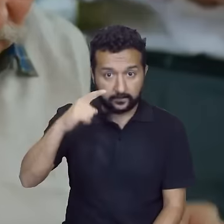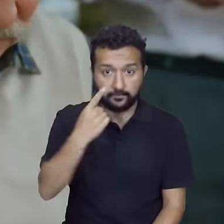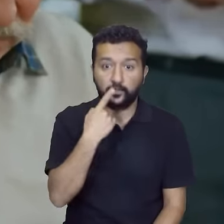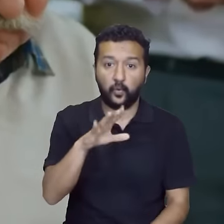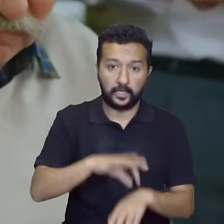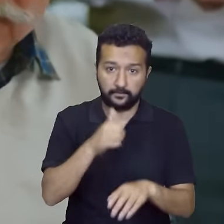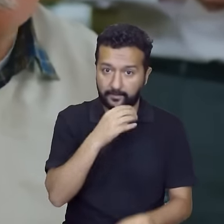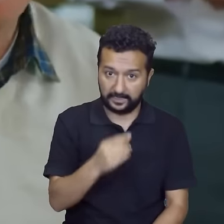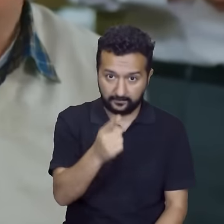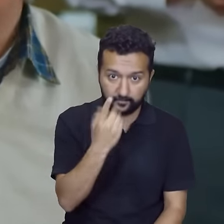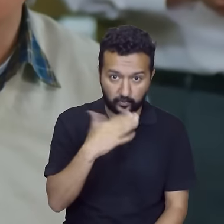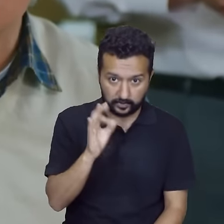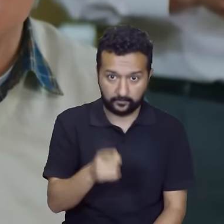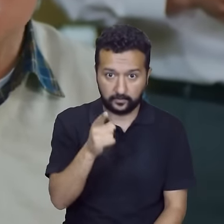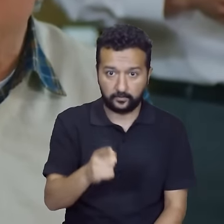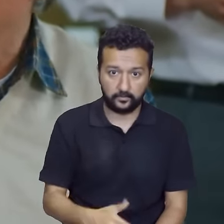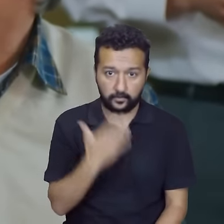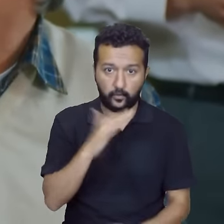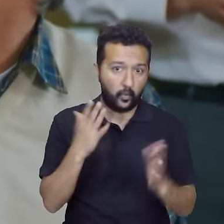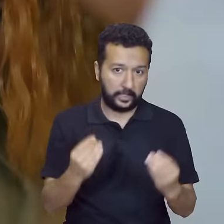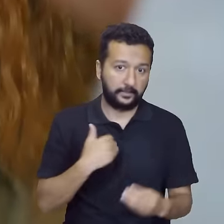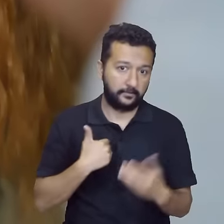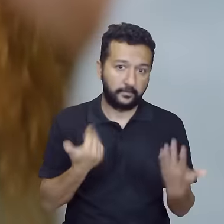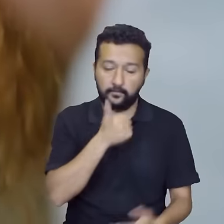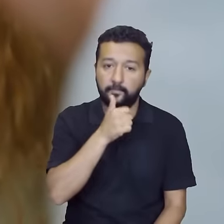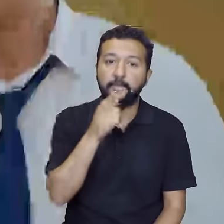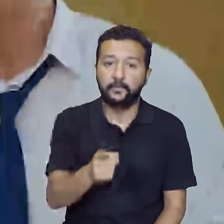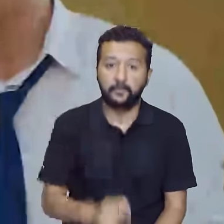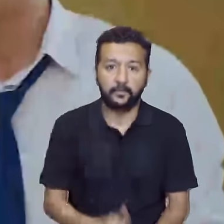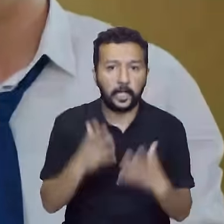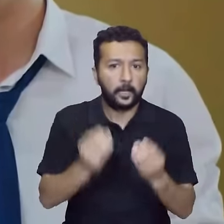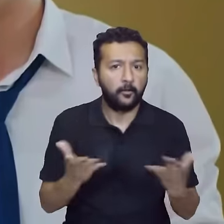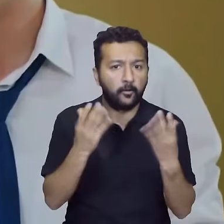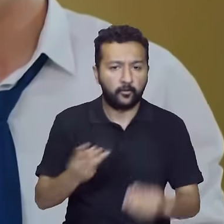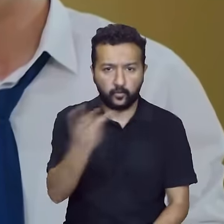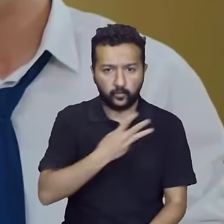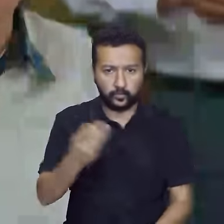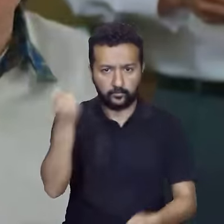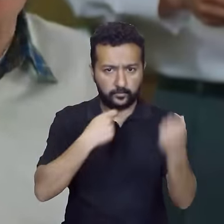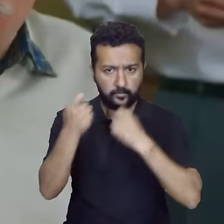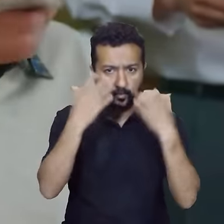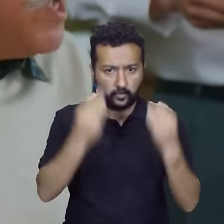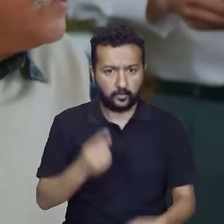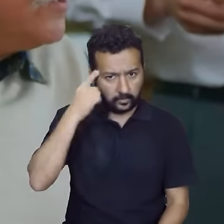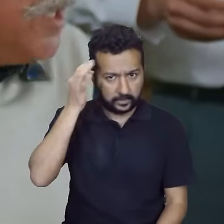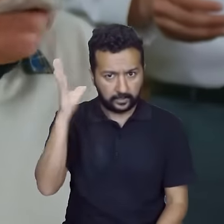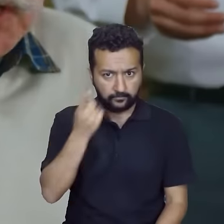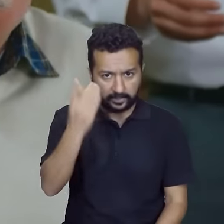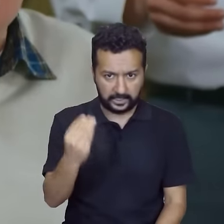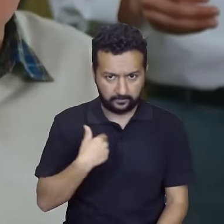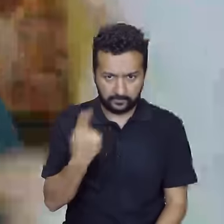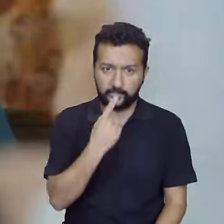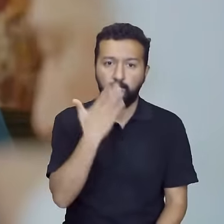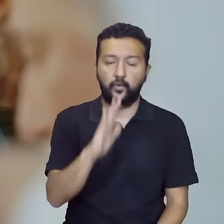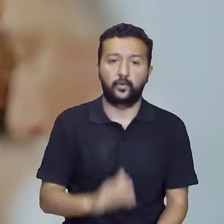değil mi? Babacığım iyi misin? Bir şeyin yok ya. Yok iyiyim. Baba. Ne oluyor ya? Üçünüz birden Allah Allah. Kafayı mı yediniz? İyiyim,